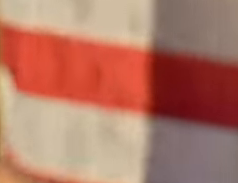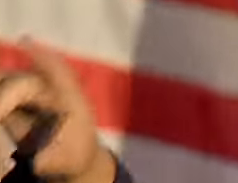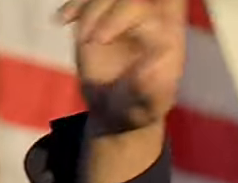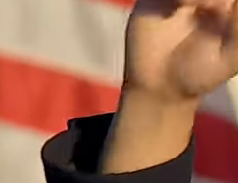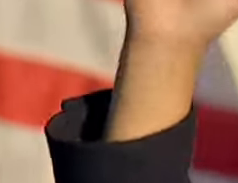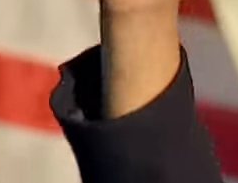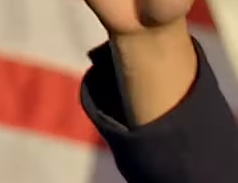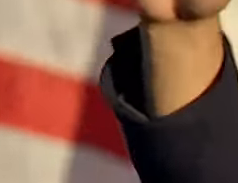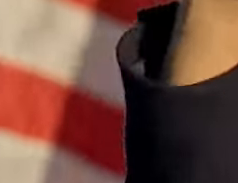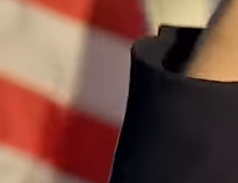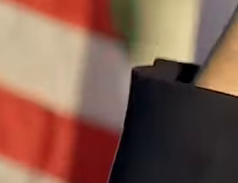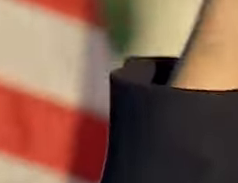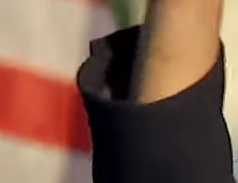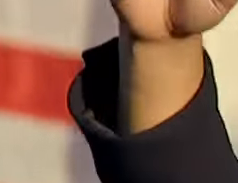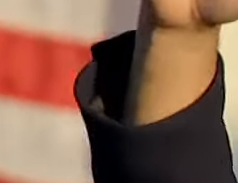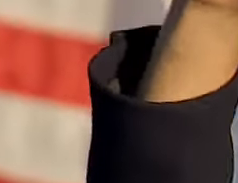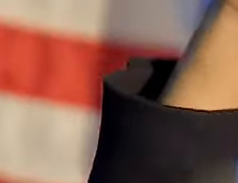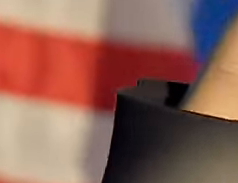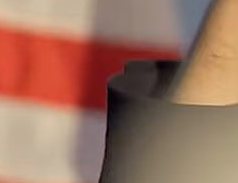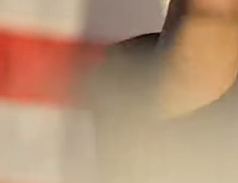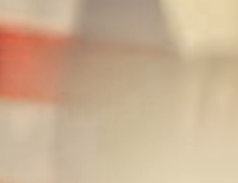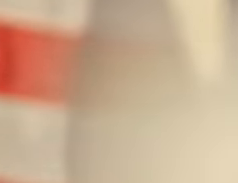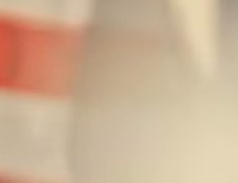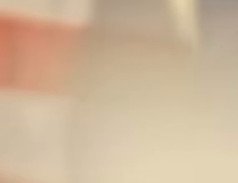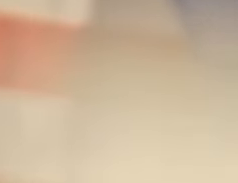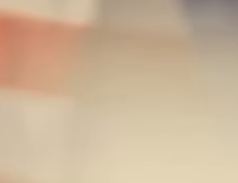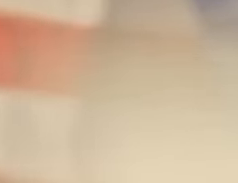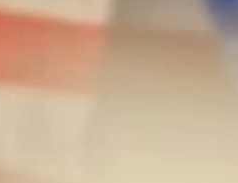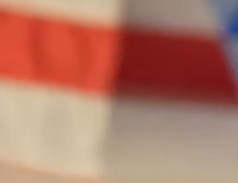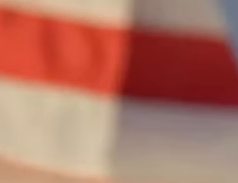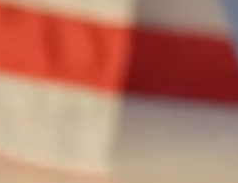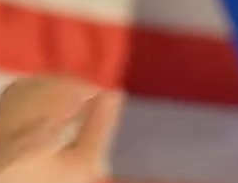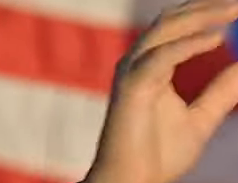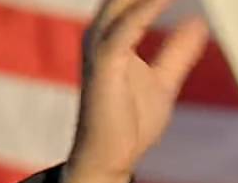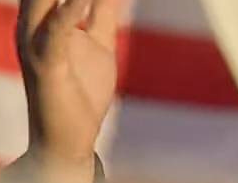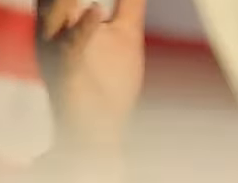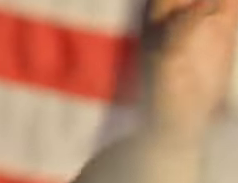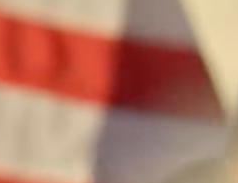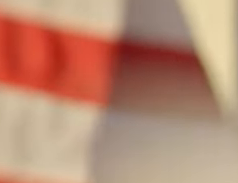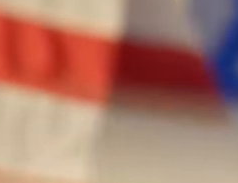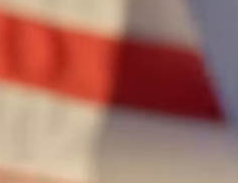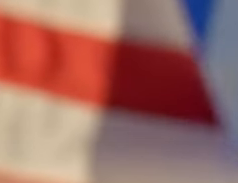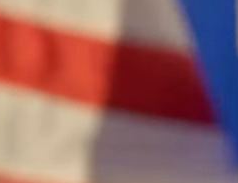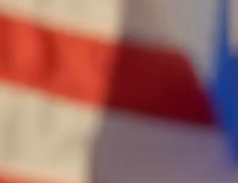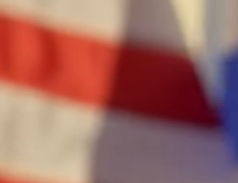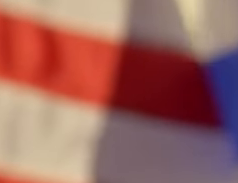שרים ורק אתה יכול